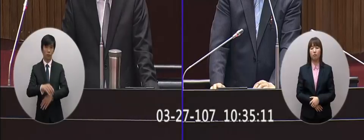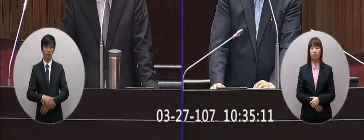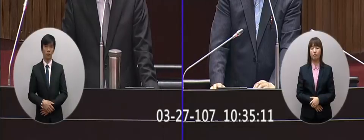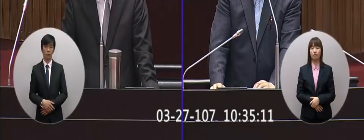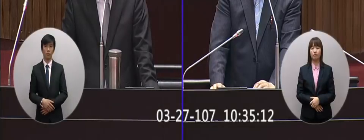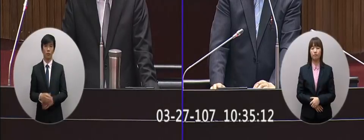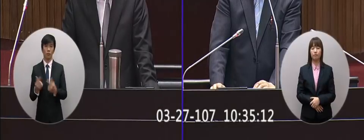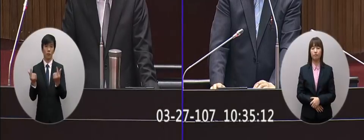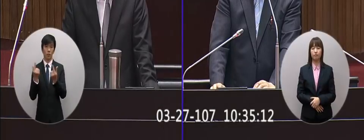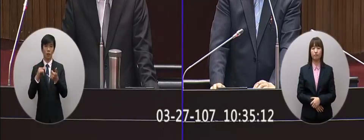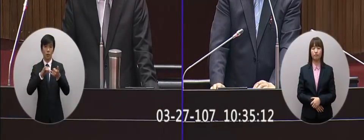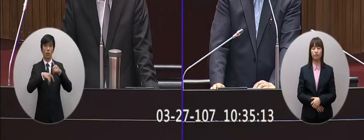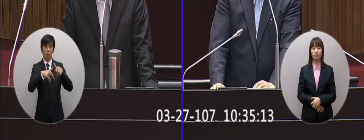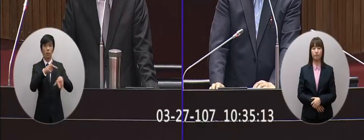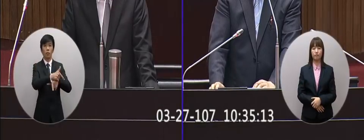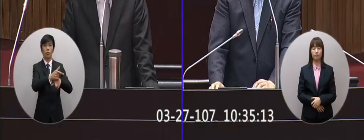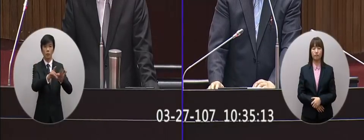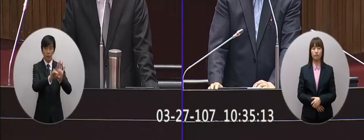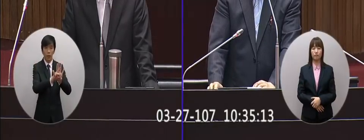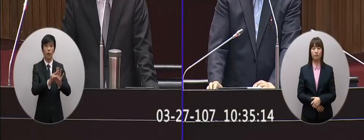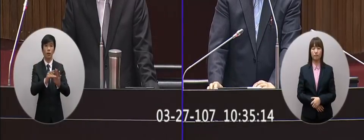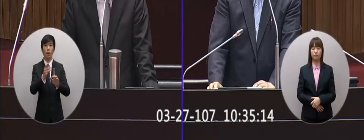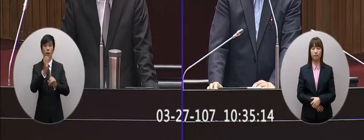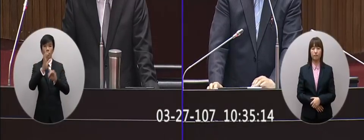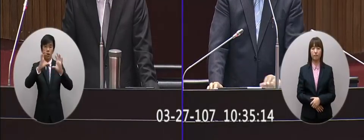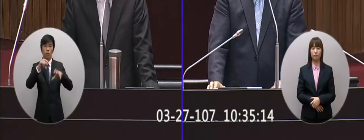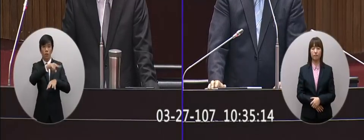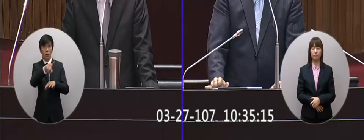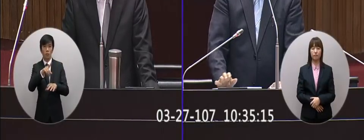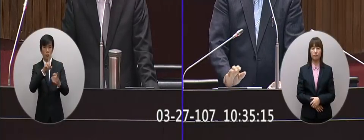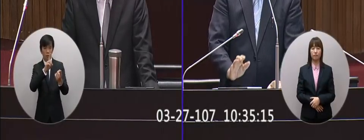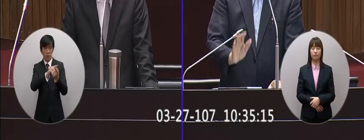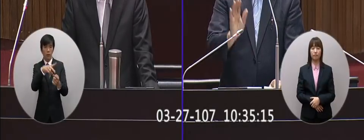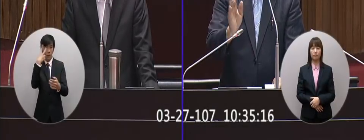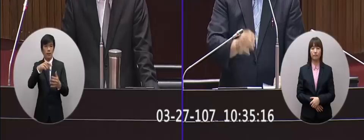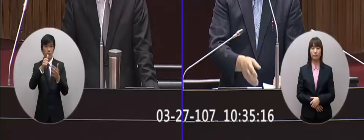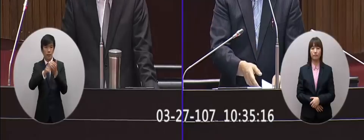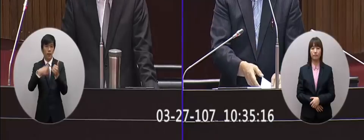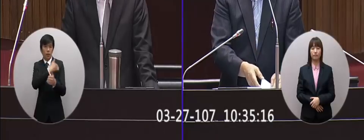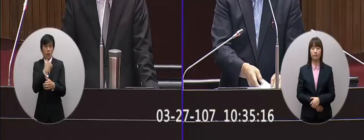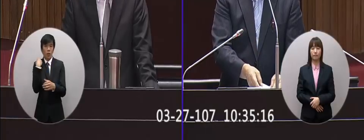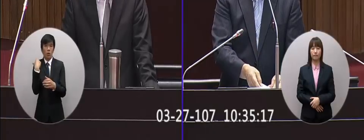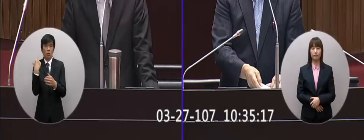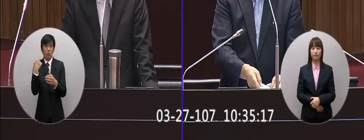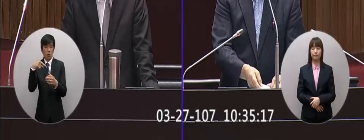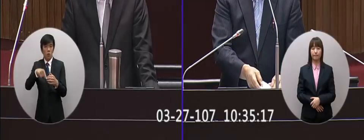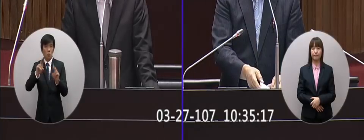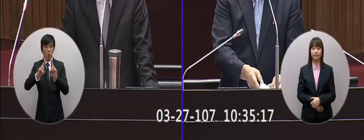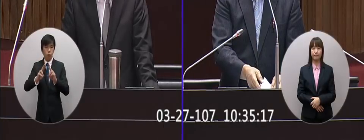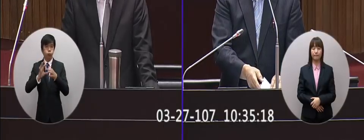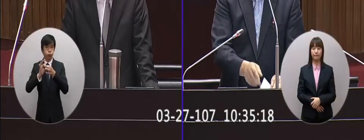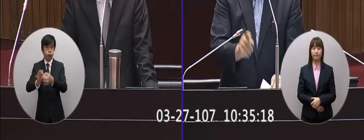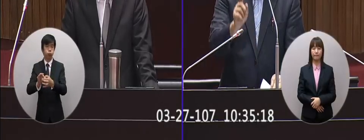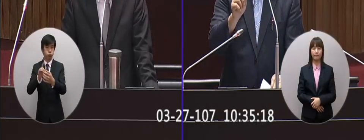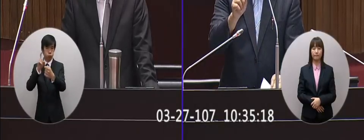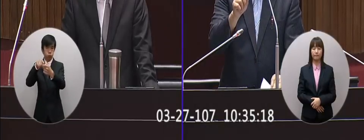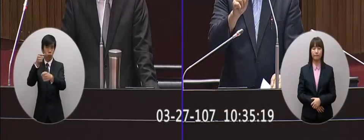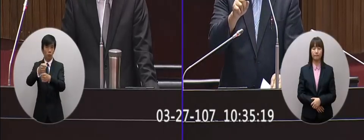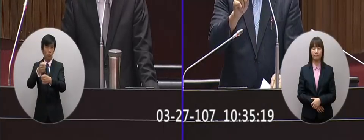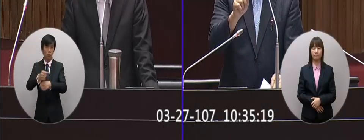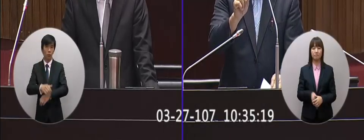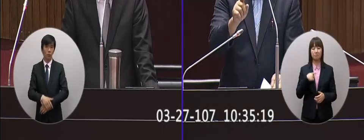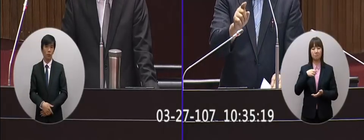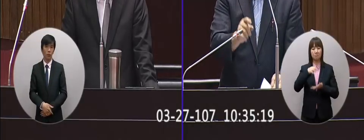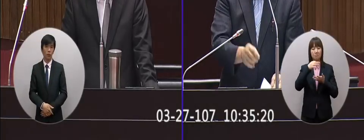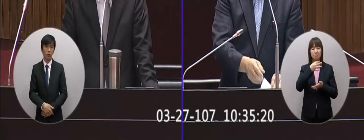像纽西兰、像荷兰，他们一直往再生能源方向走啦、啊，他们也没有去接受。 我